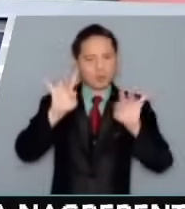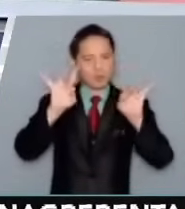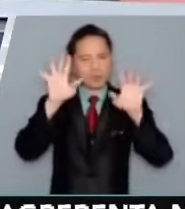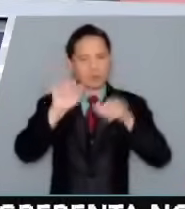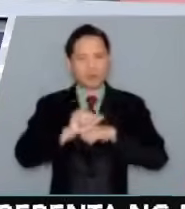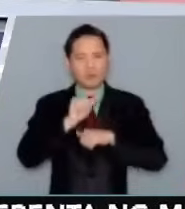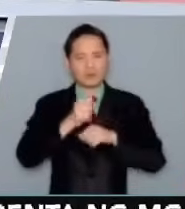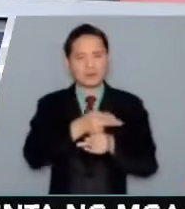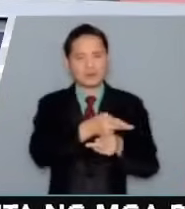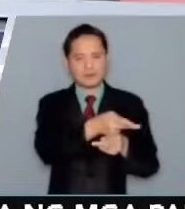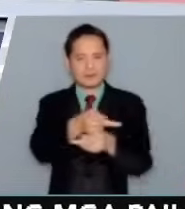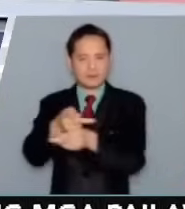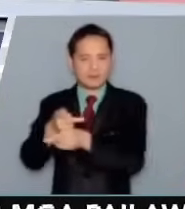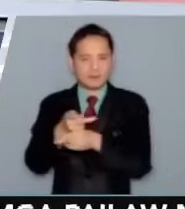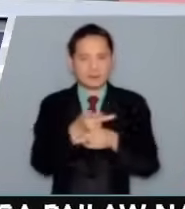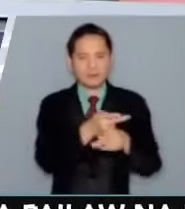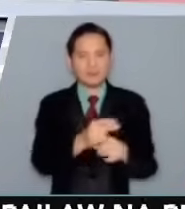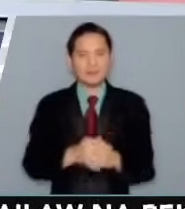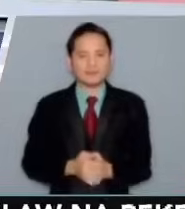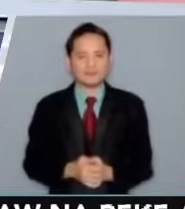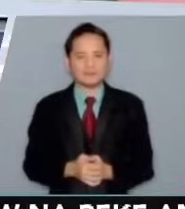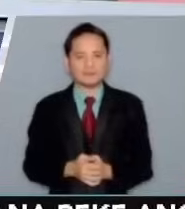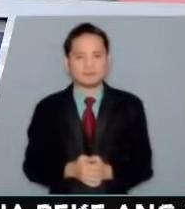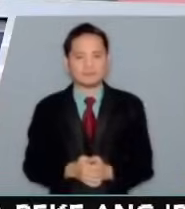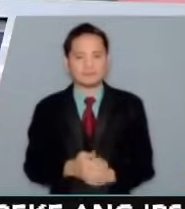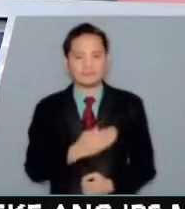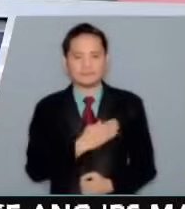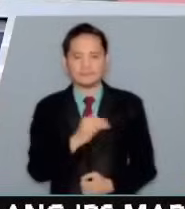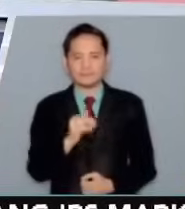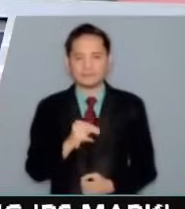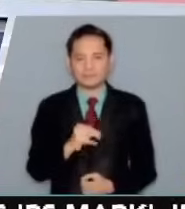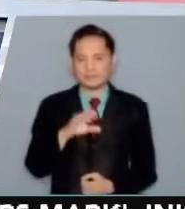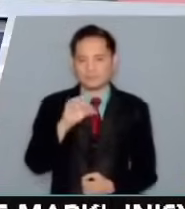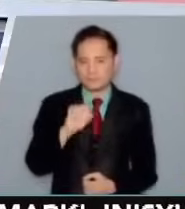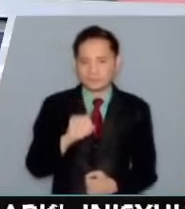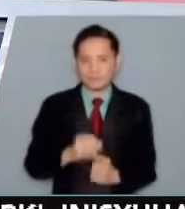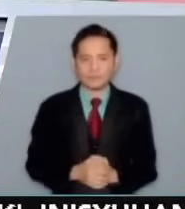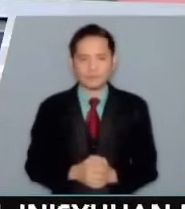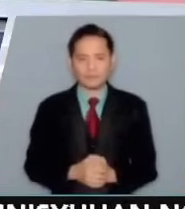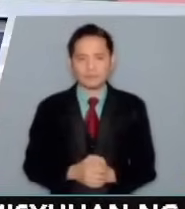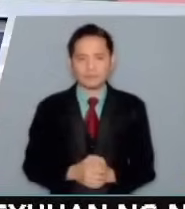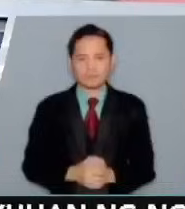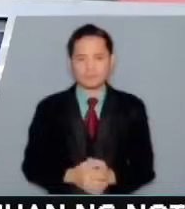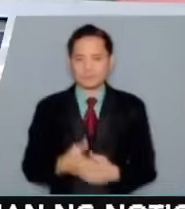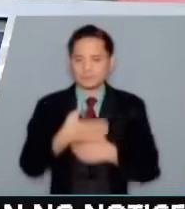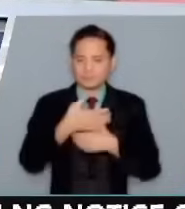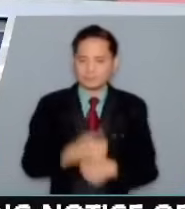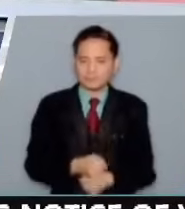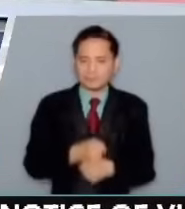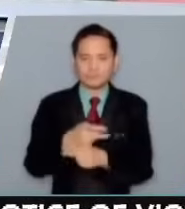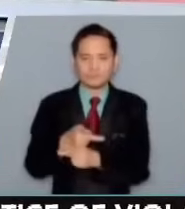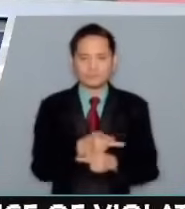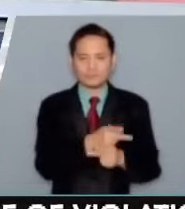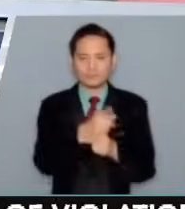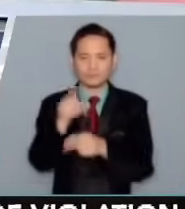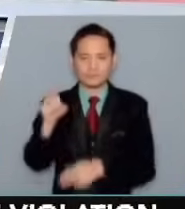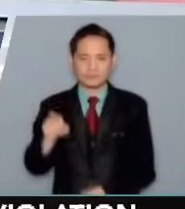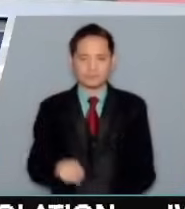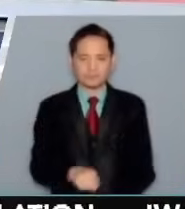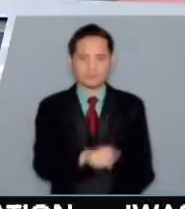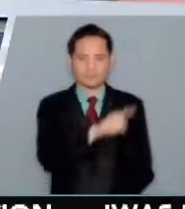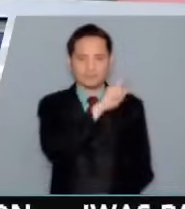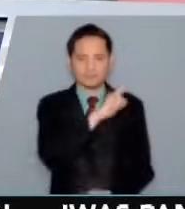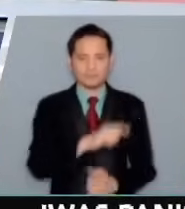tayo, mga kapuso. Ako po si Andrew Pertiera. Know the weather before you go para mark safe